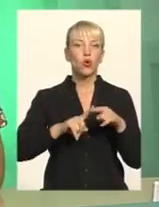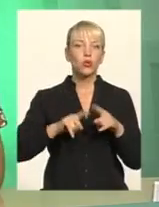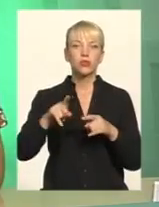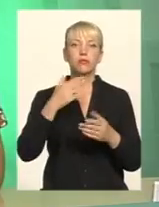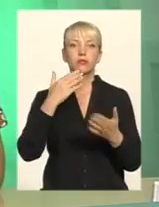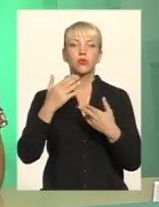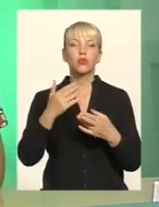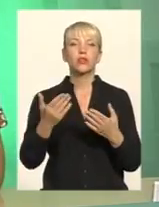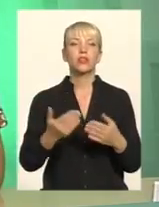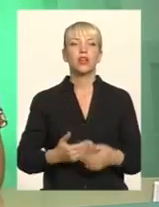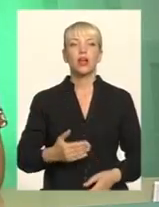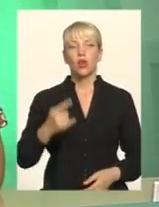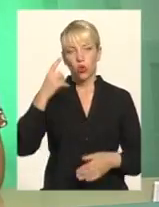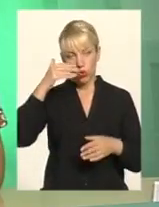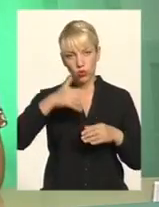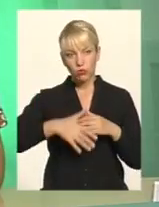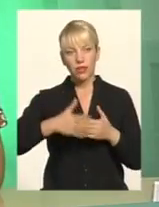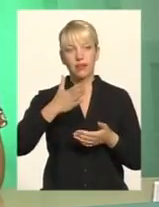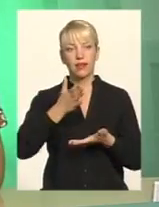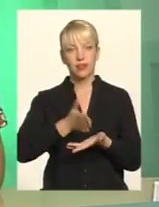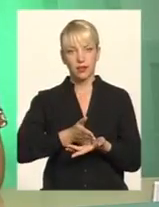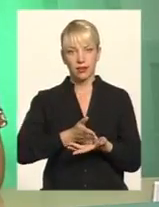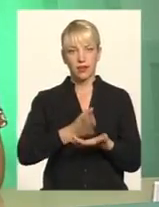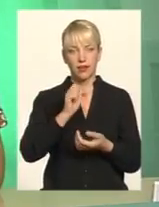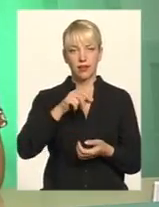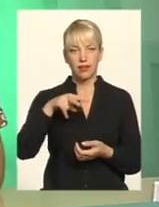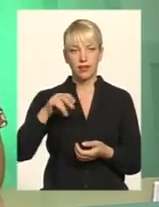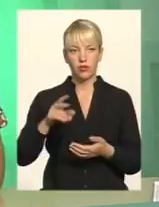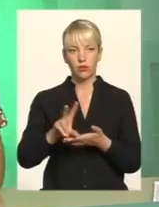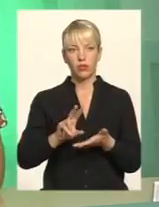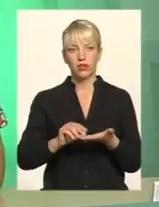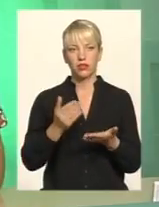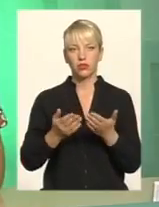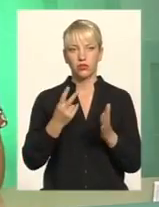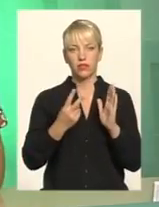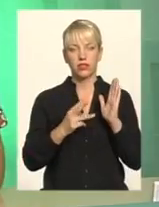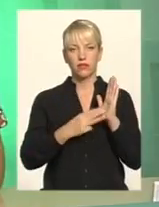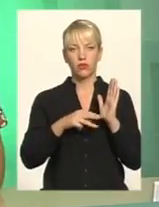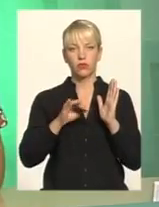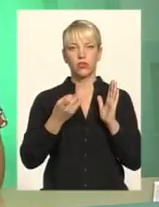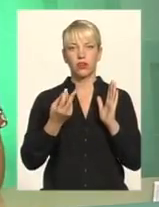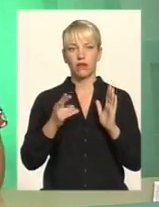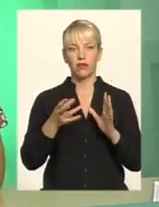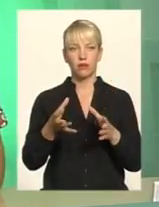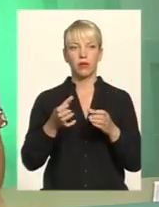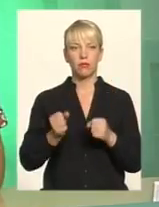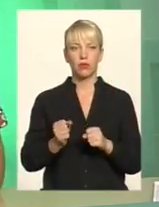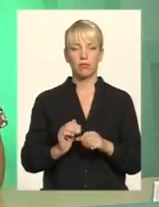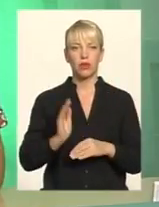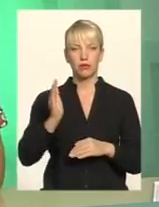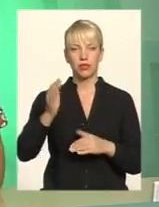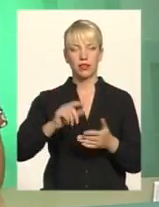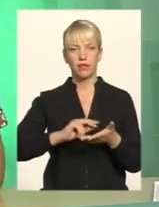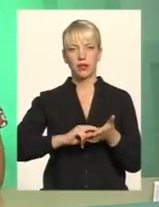Ну, розуміння в певній мірі є, але от, до прикладу, якщо ми 28 травня приймаючи перспективний